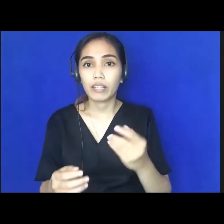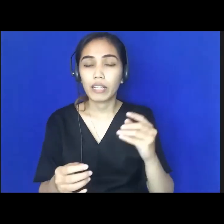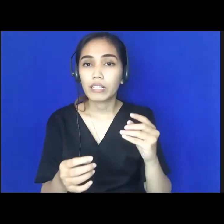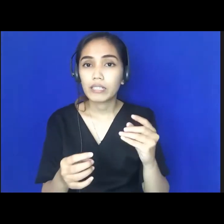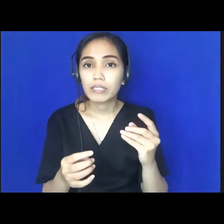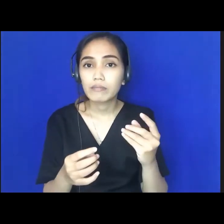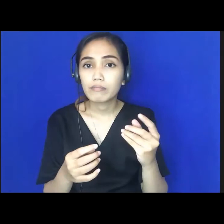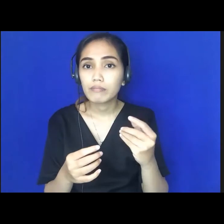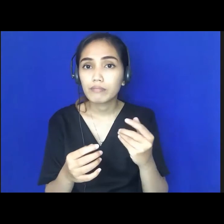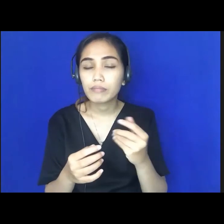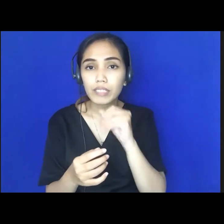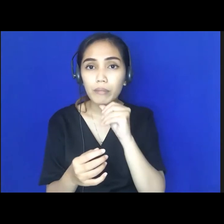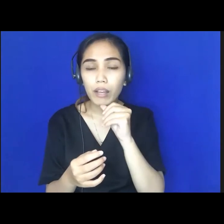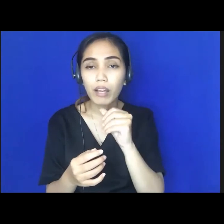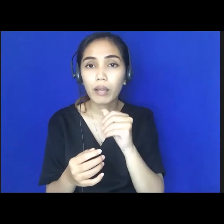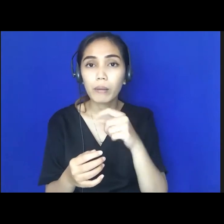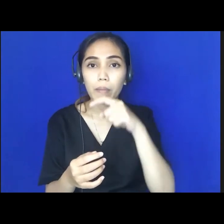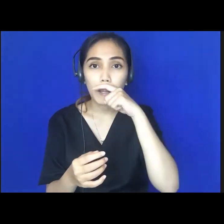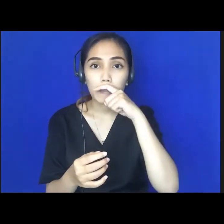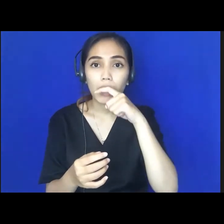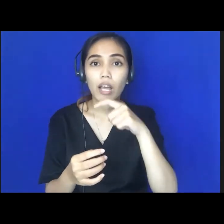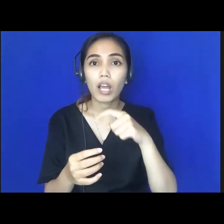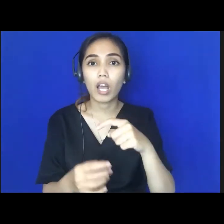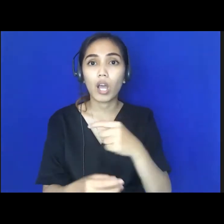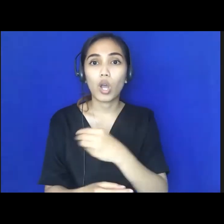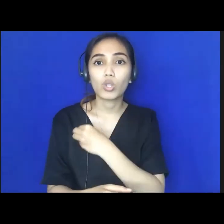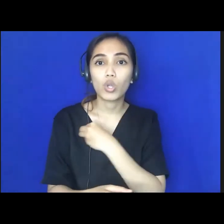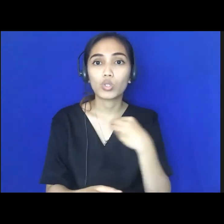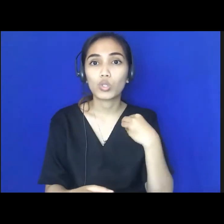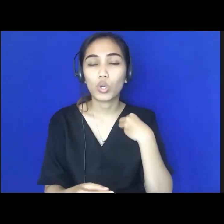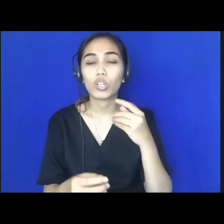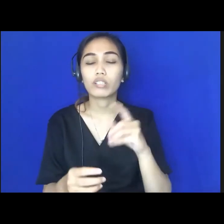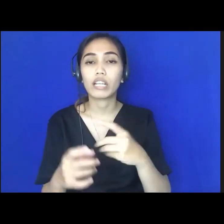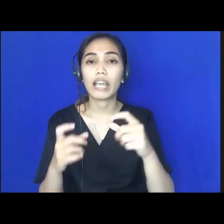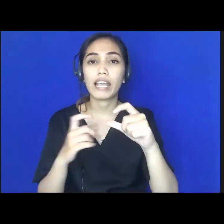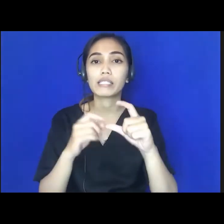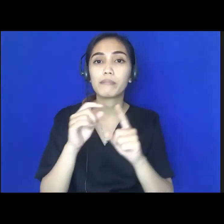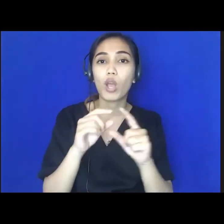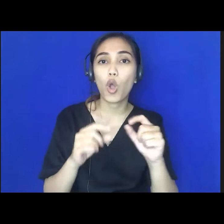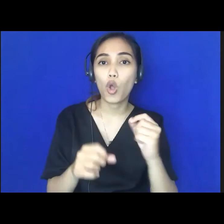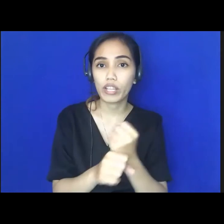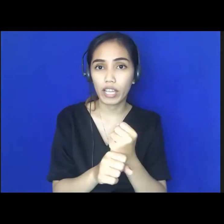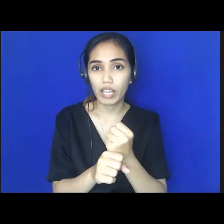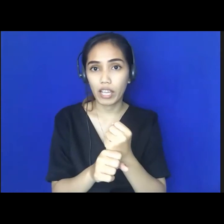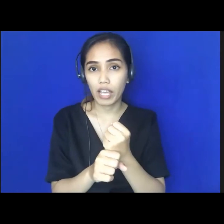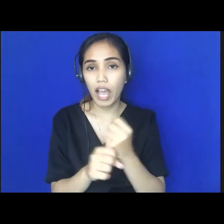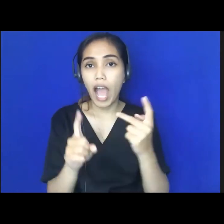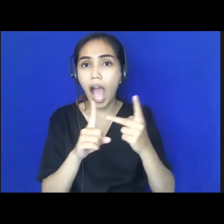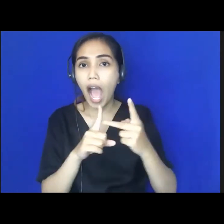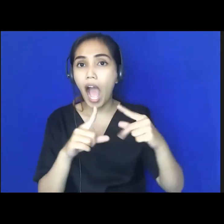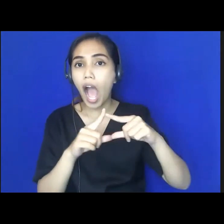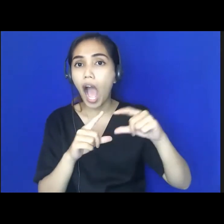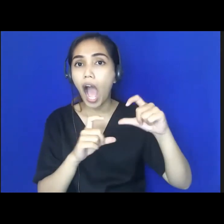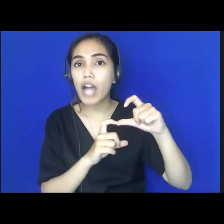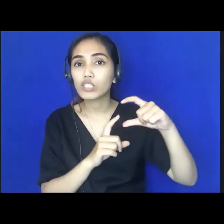dahulu Bapak Dr. Hasto Wardoyo, SPOG. Selamat siang, Dr.